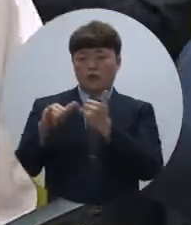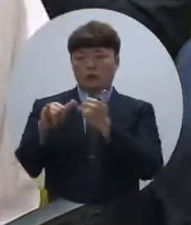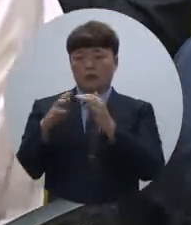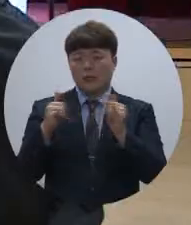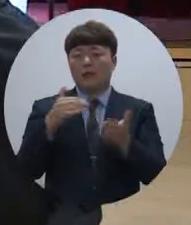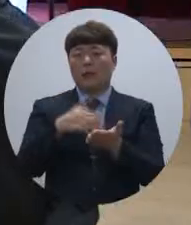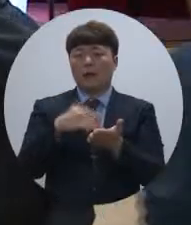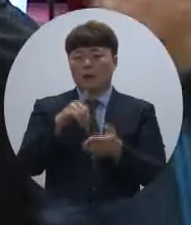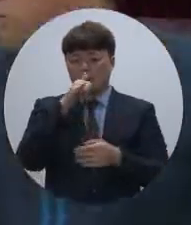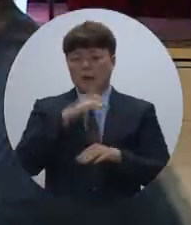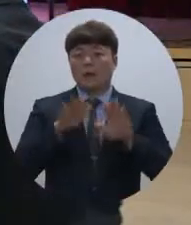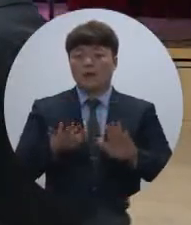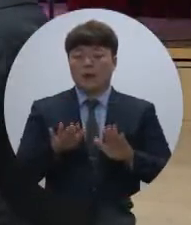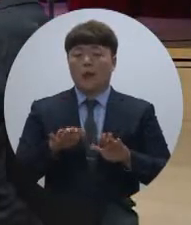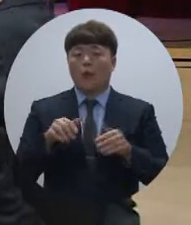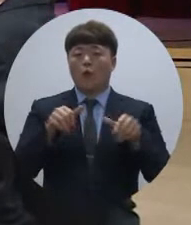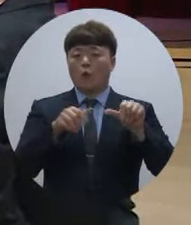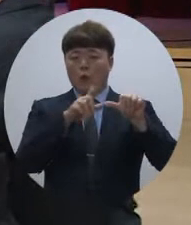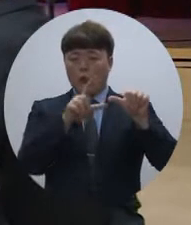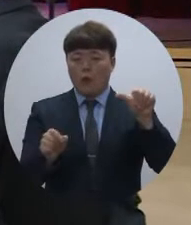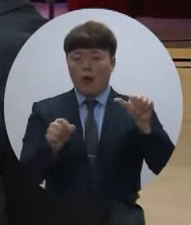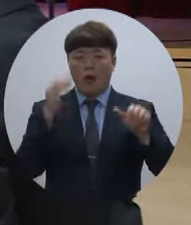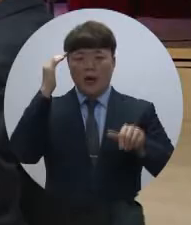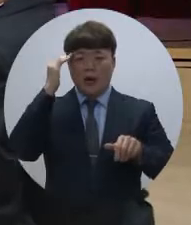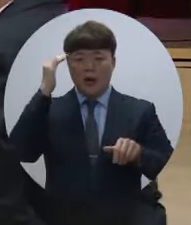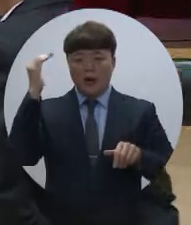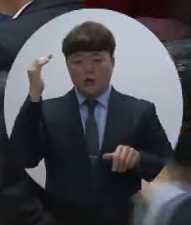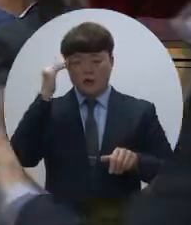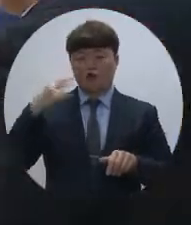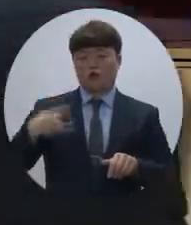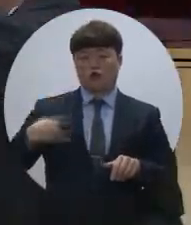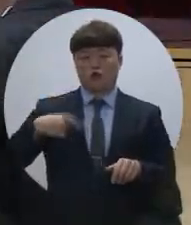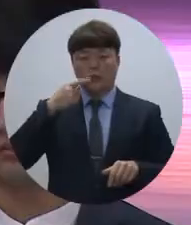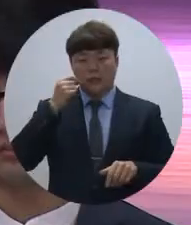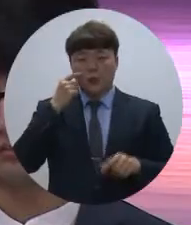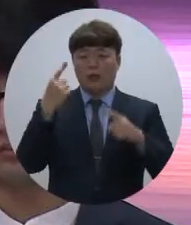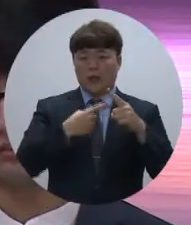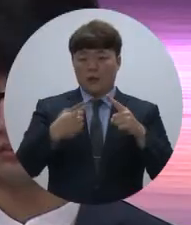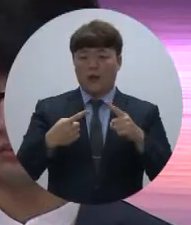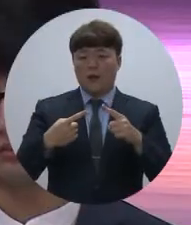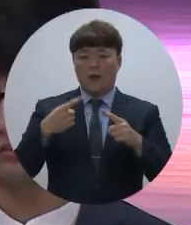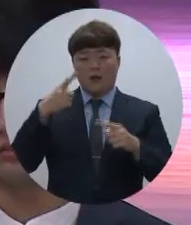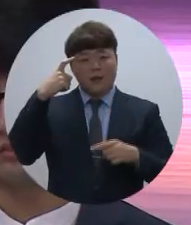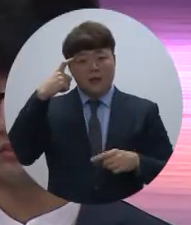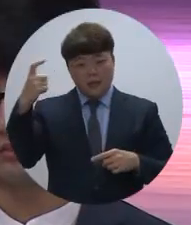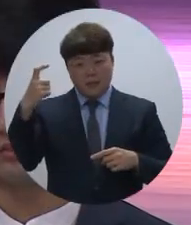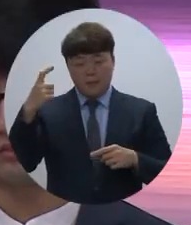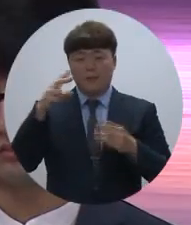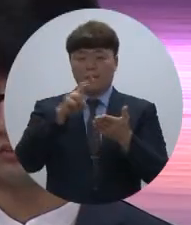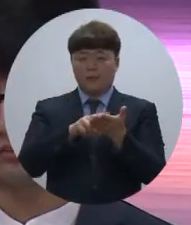가립니다. 우승자는 5월 예정인 한중일대 영재 바둑대회와 6월 예정인 영재대